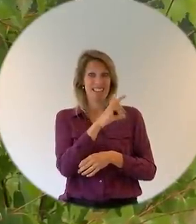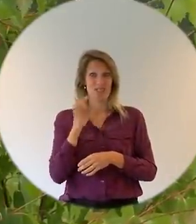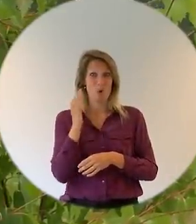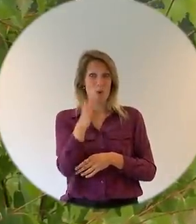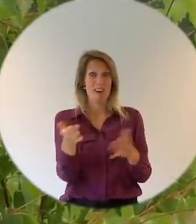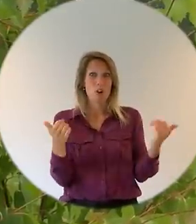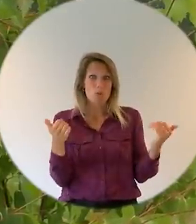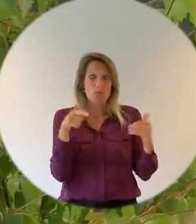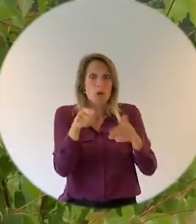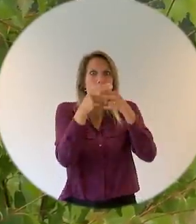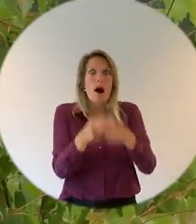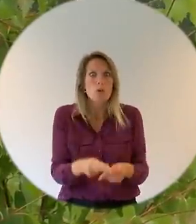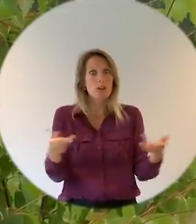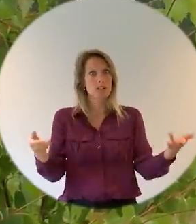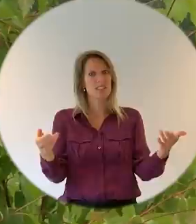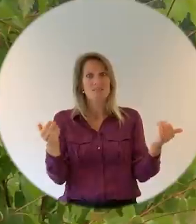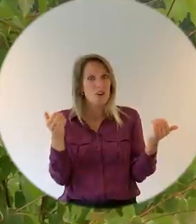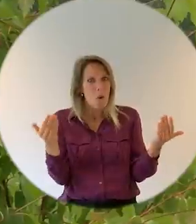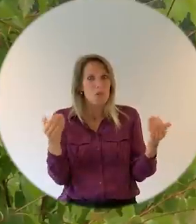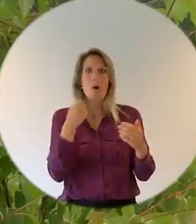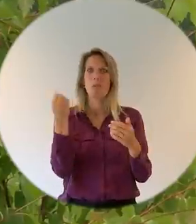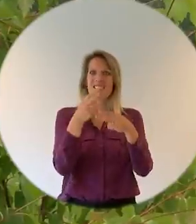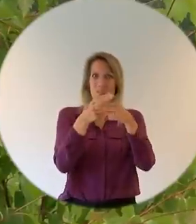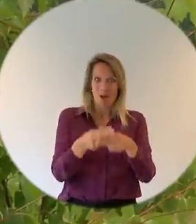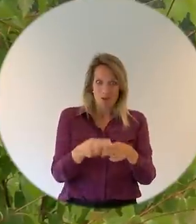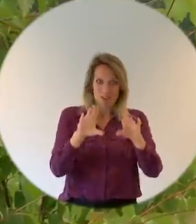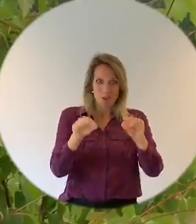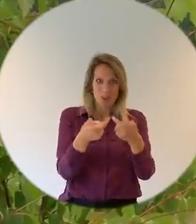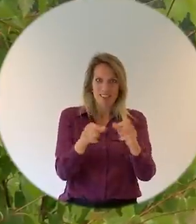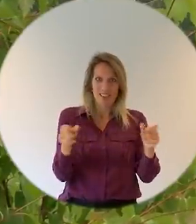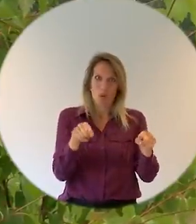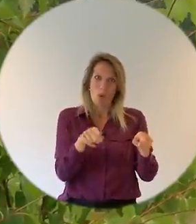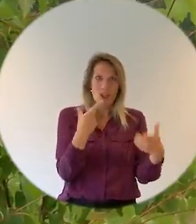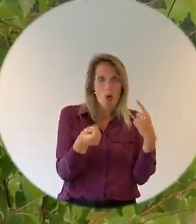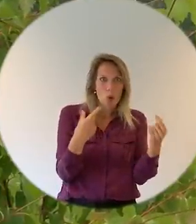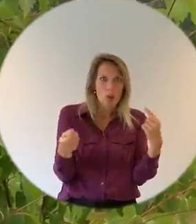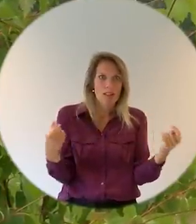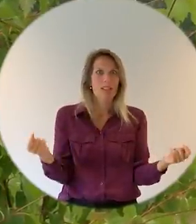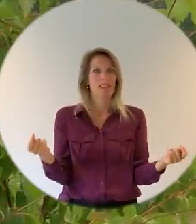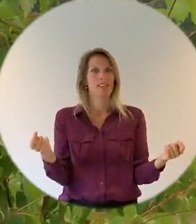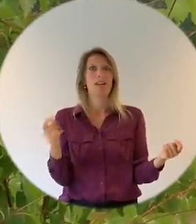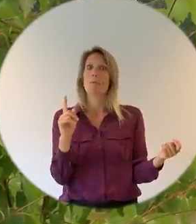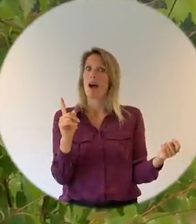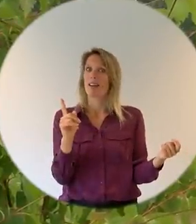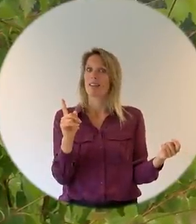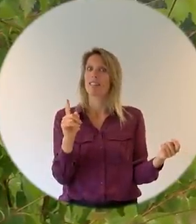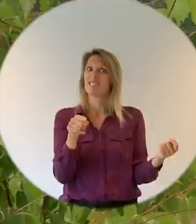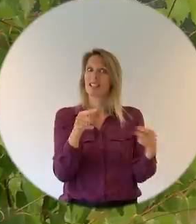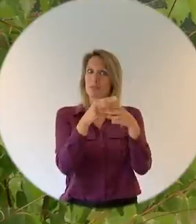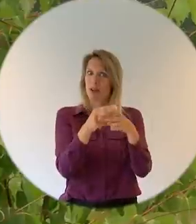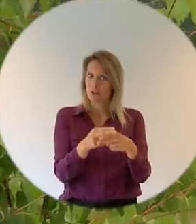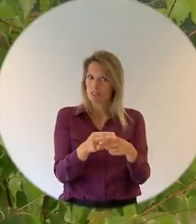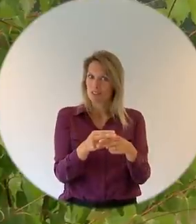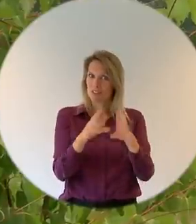pauze. Weet je waarom? Omdat je in de pauze dingen doet die juist heel leuk zijn om te doen. En je doet in de pauze